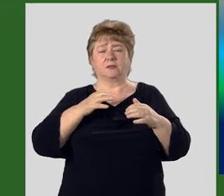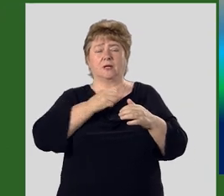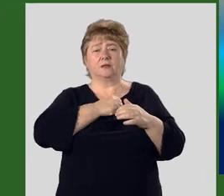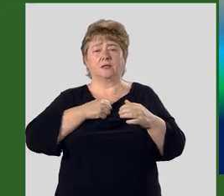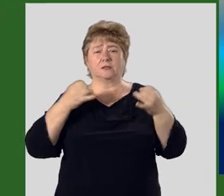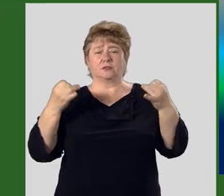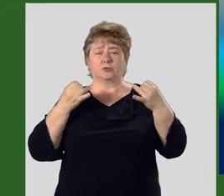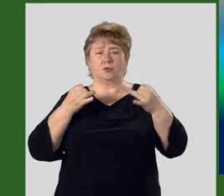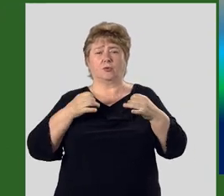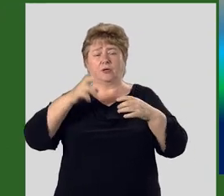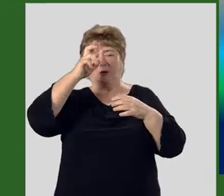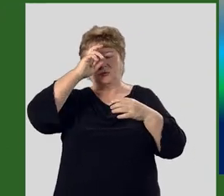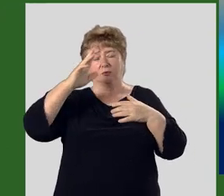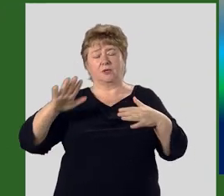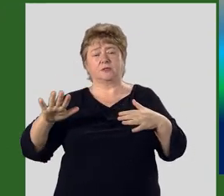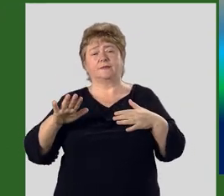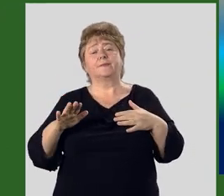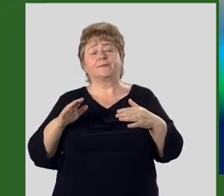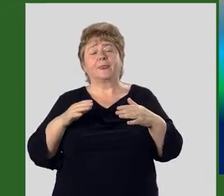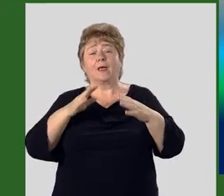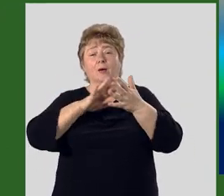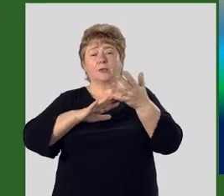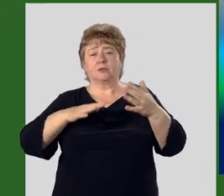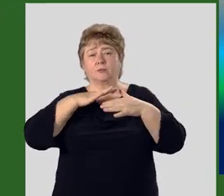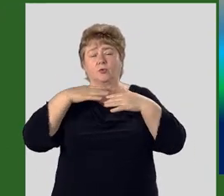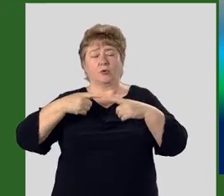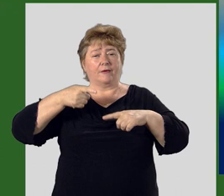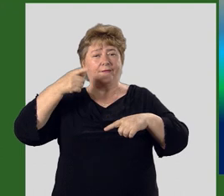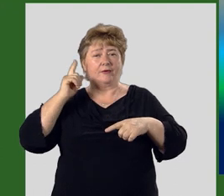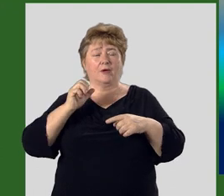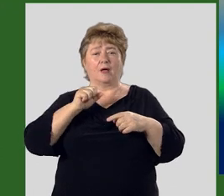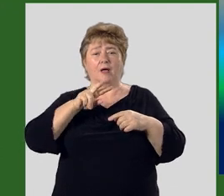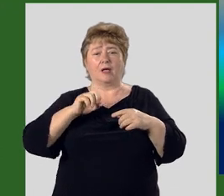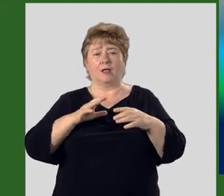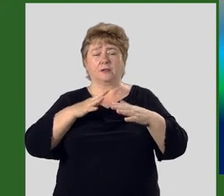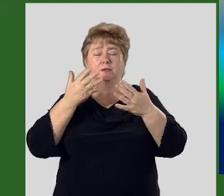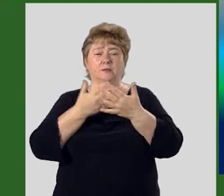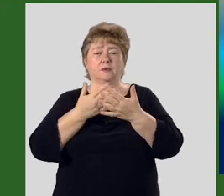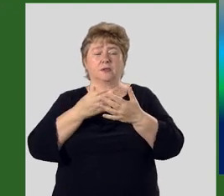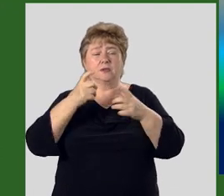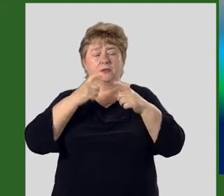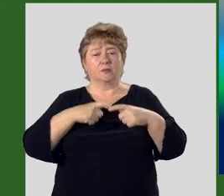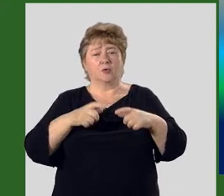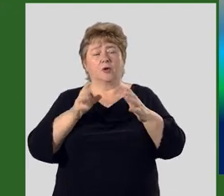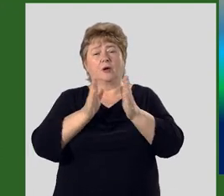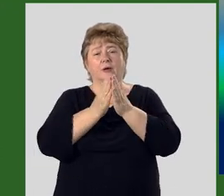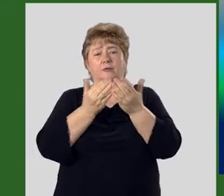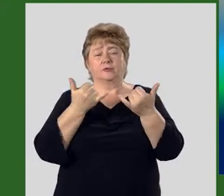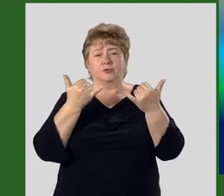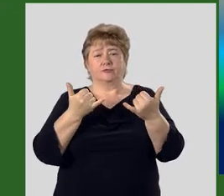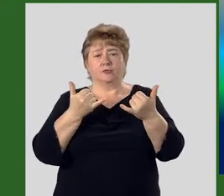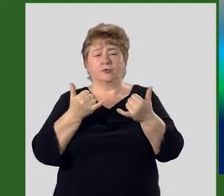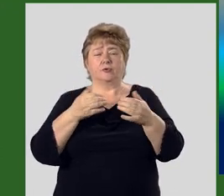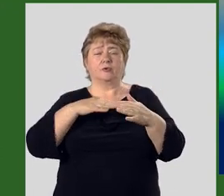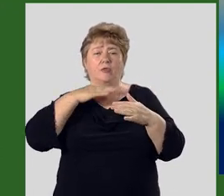атлас истории Отечества. На протяжении многих веков атласы представляли собой книгу, но